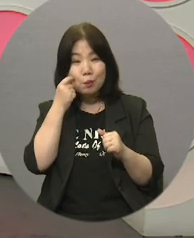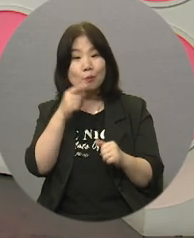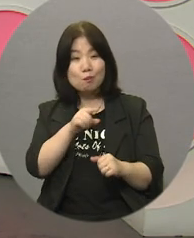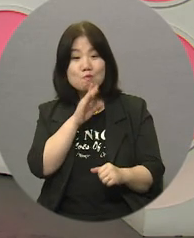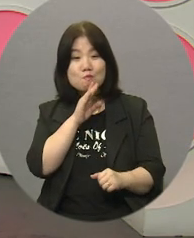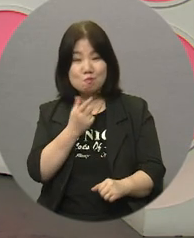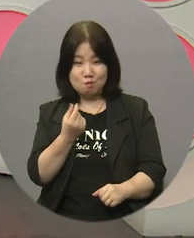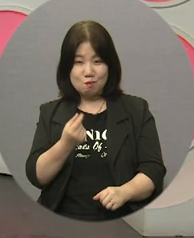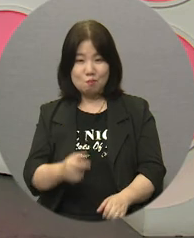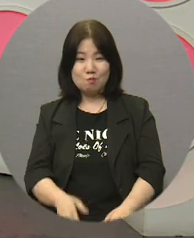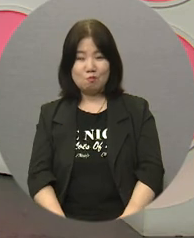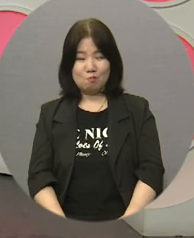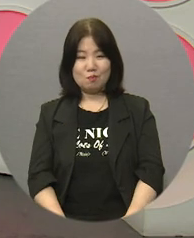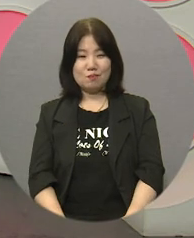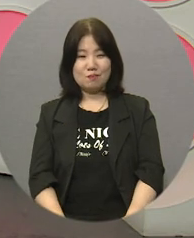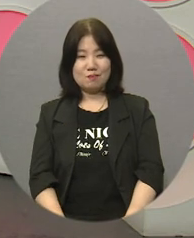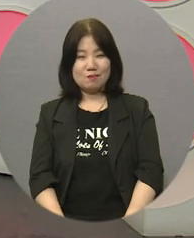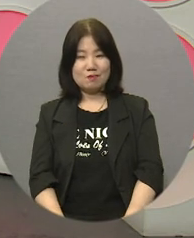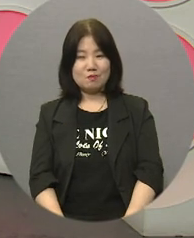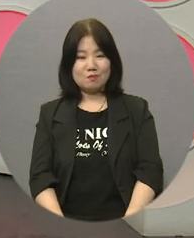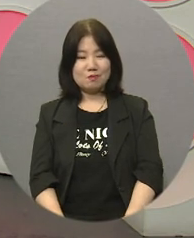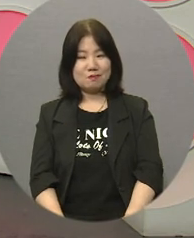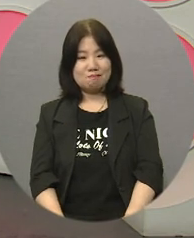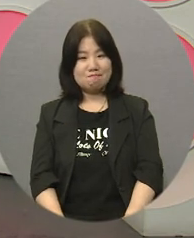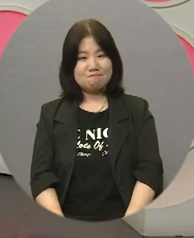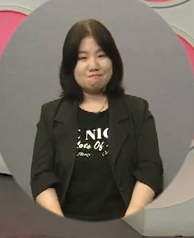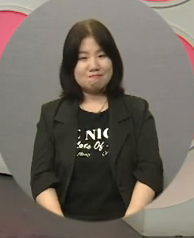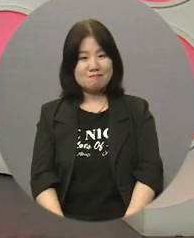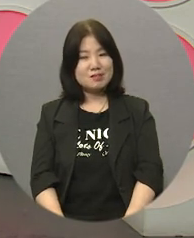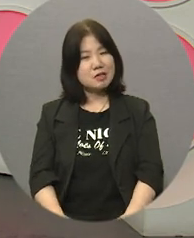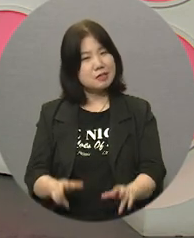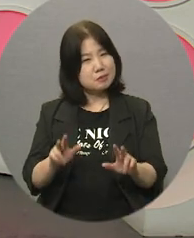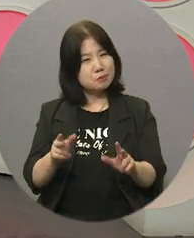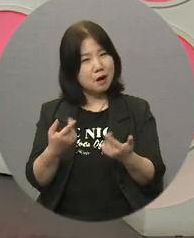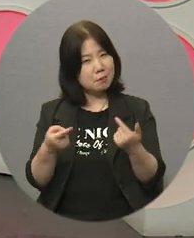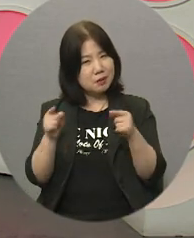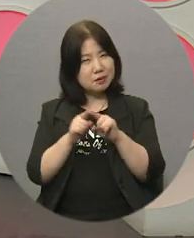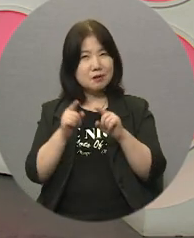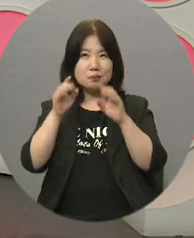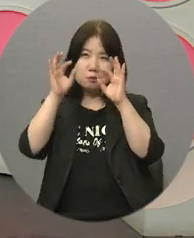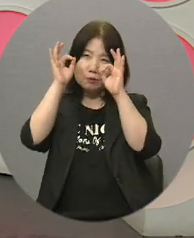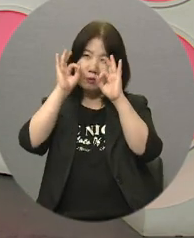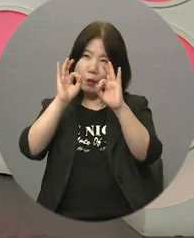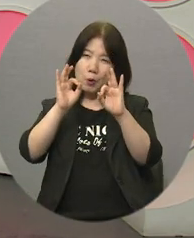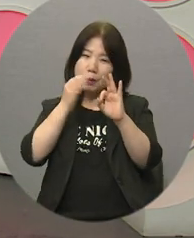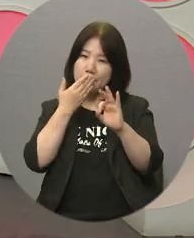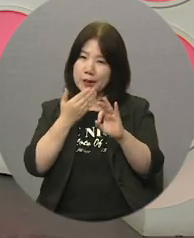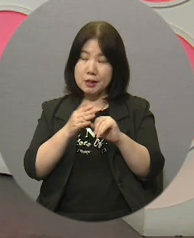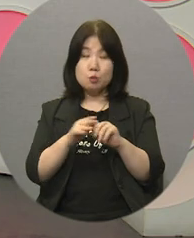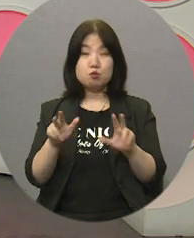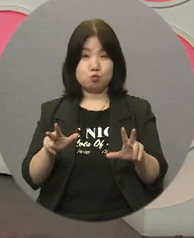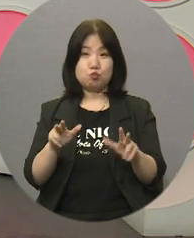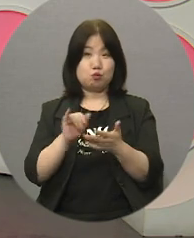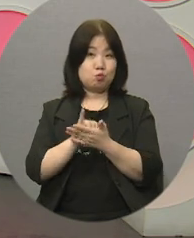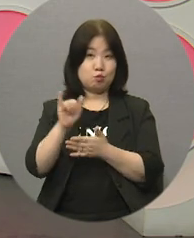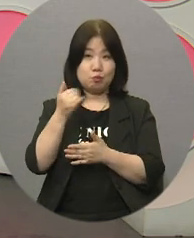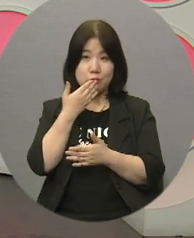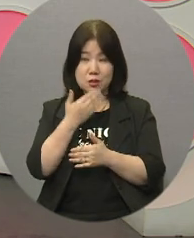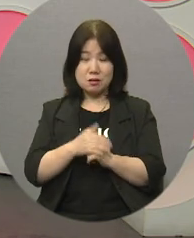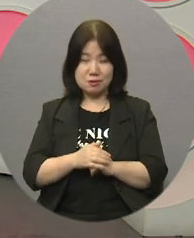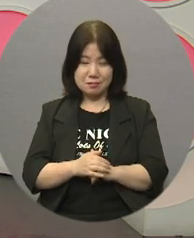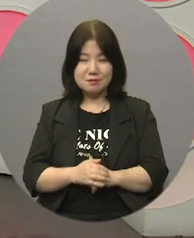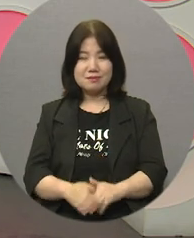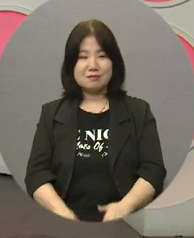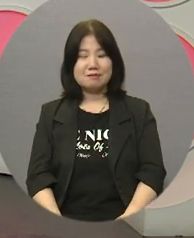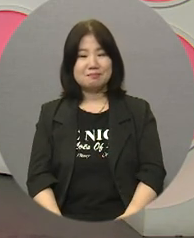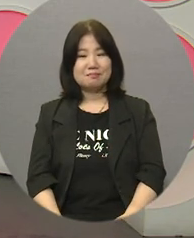그때 당시에. 그러니까. 아. 어떡하겠어. 그래요. 지금쯤은 같이 보고 있겠죠. 지금은 가능하죠. 코로나 끝나고 다